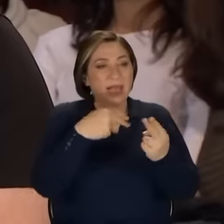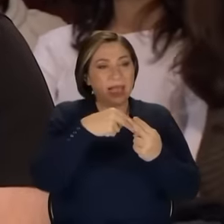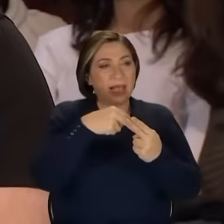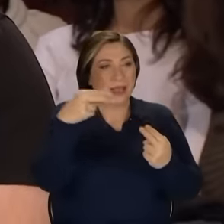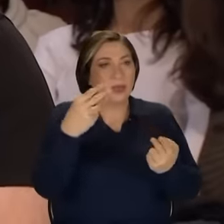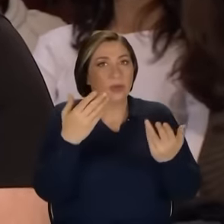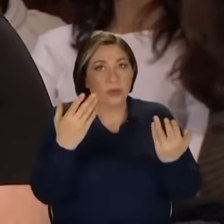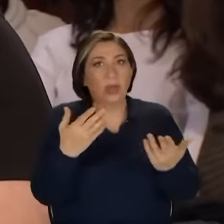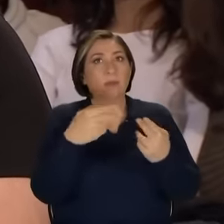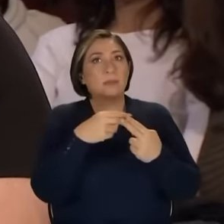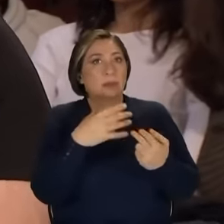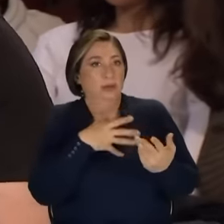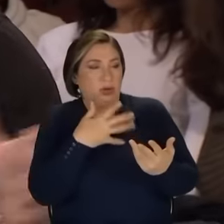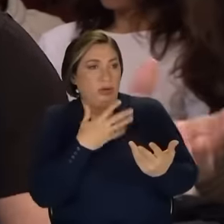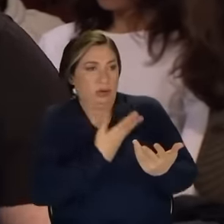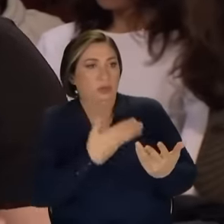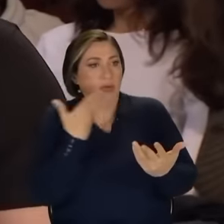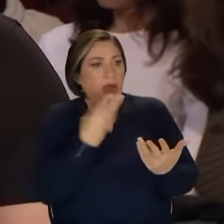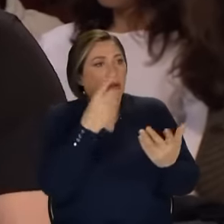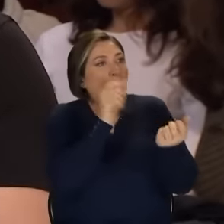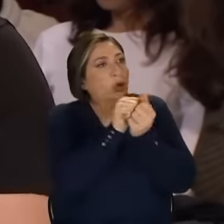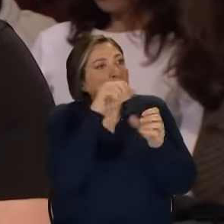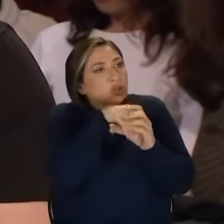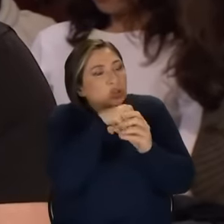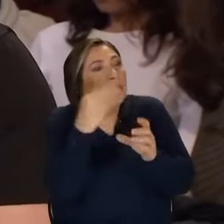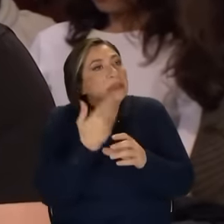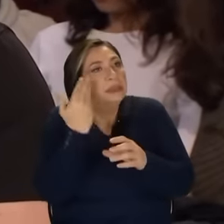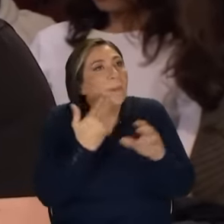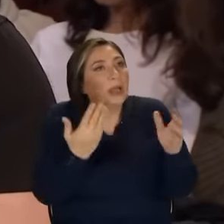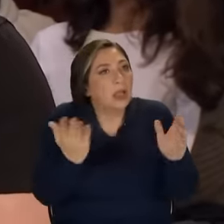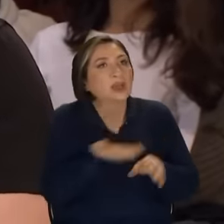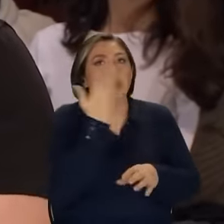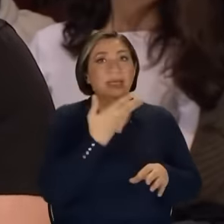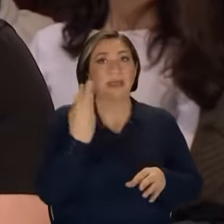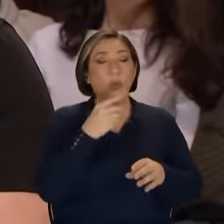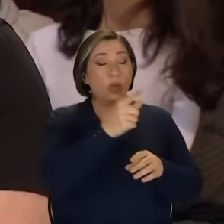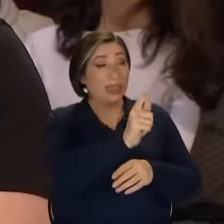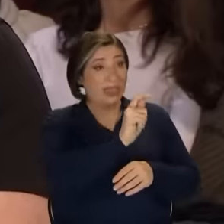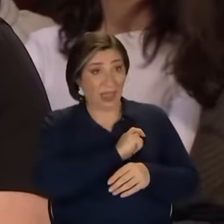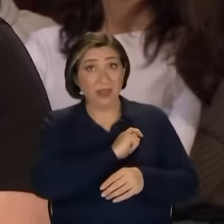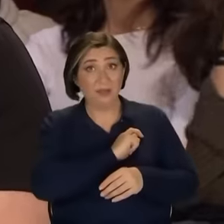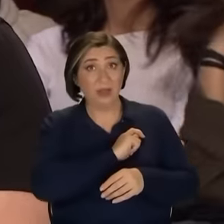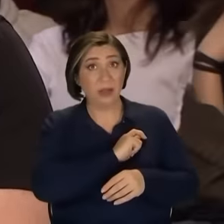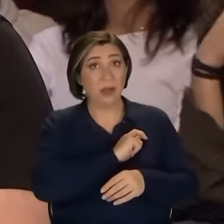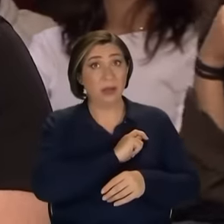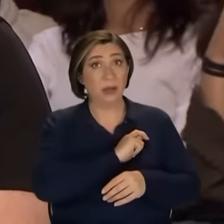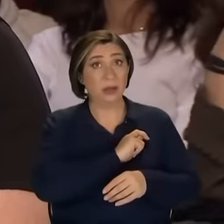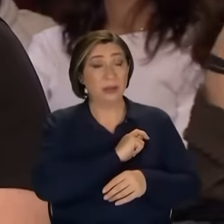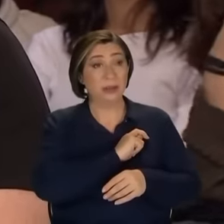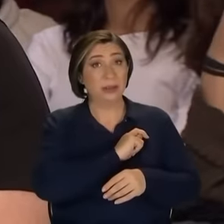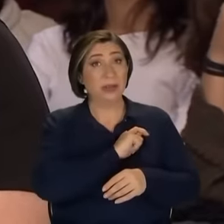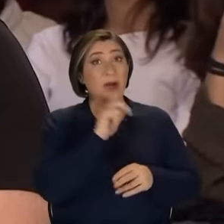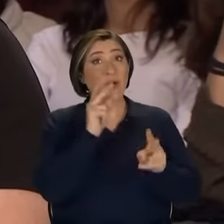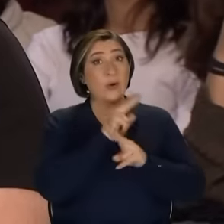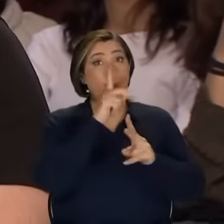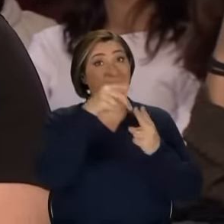ona. Tabii öyküneceğim yani bütün gençliğim onların işlerini izlemekle geçti. O teklifi, teklifin